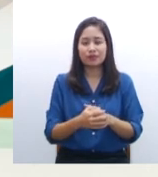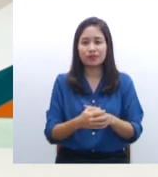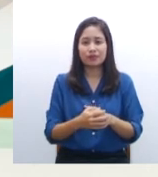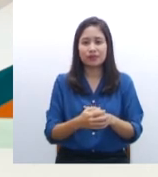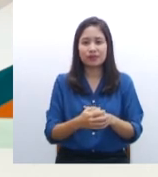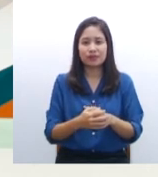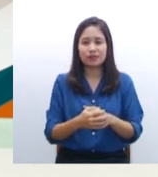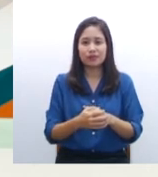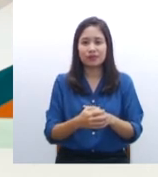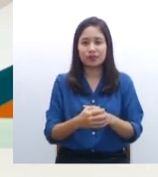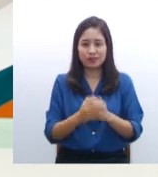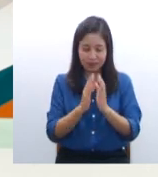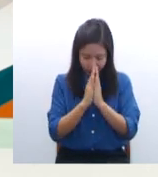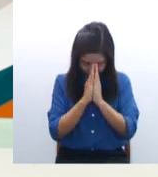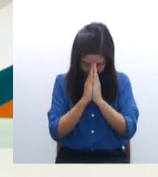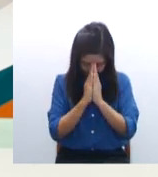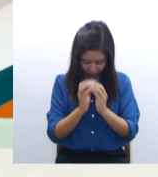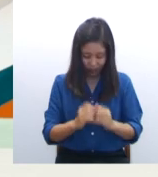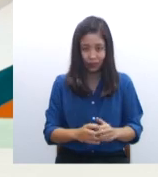cssd.obec.ac.th ขอบคุณครับ